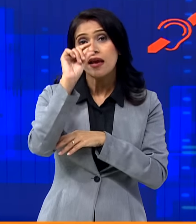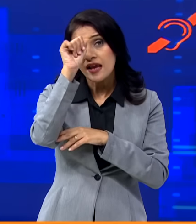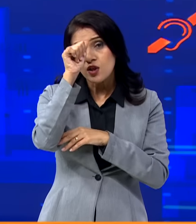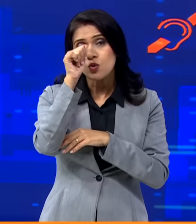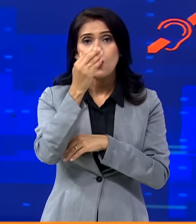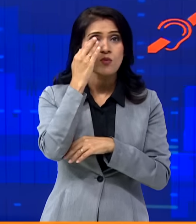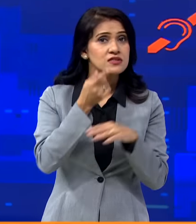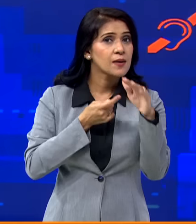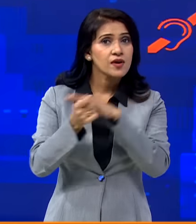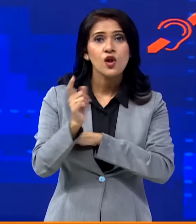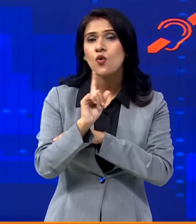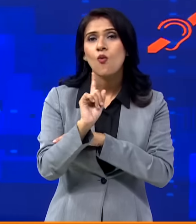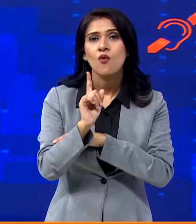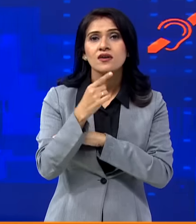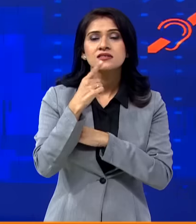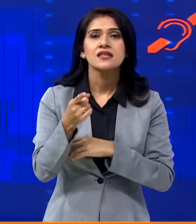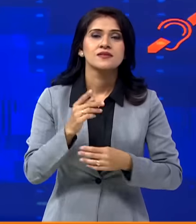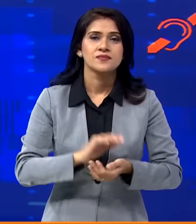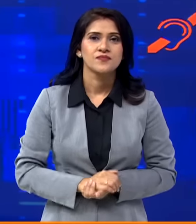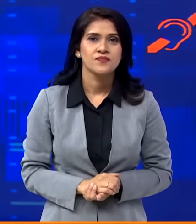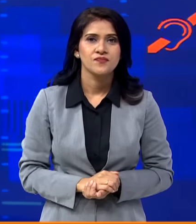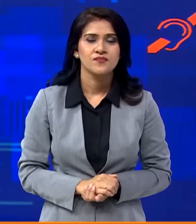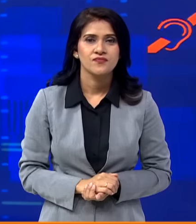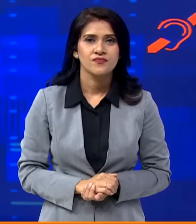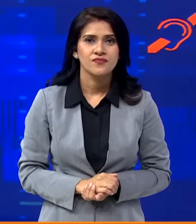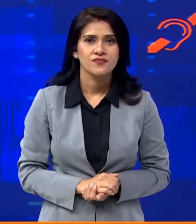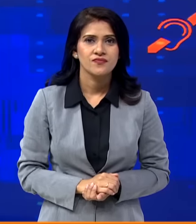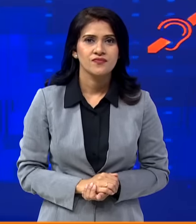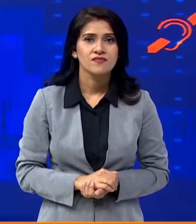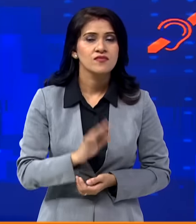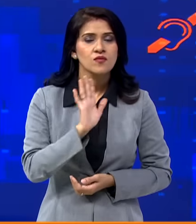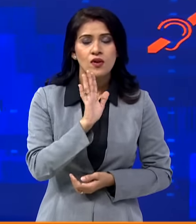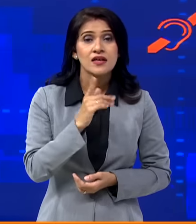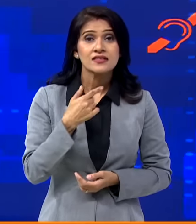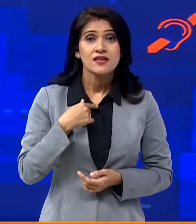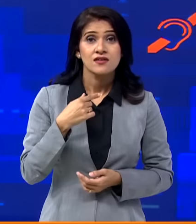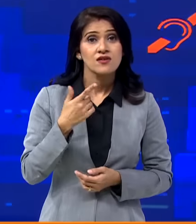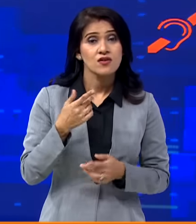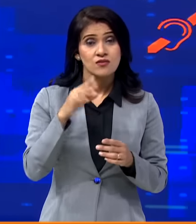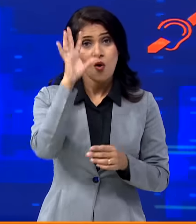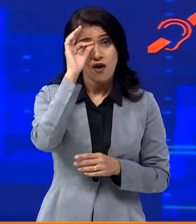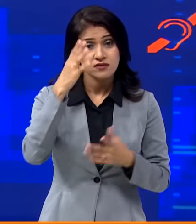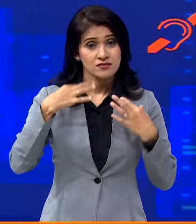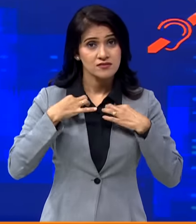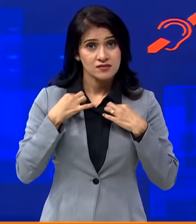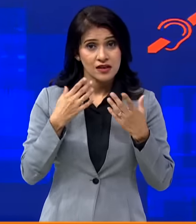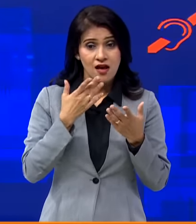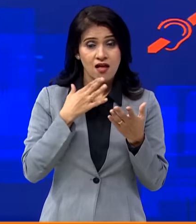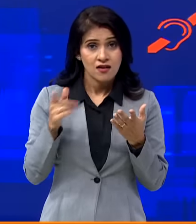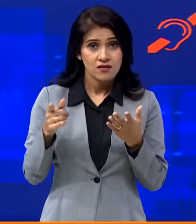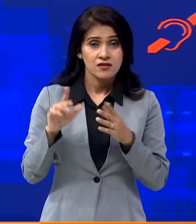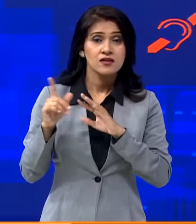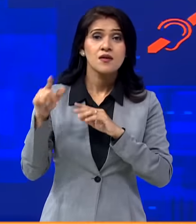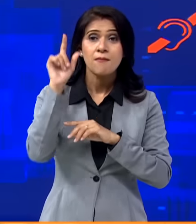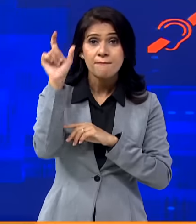जागृत होता है राजत जी जिस दिन सनातन आतंकवाद को सपोर्ट करने लगेगा तो ना कोई